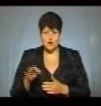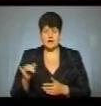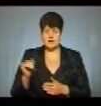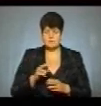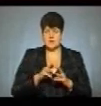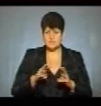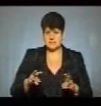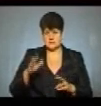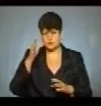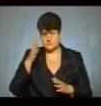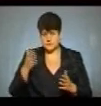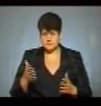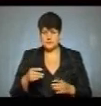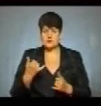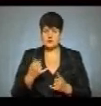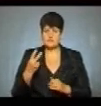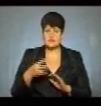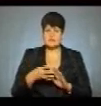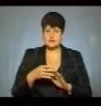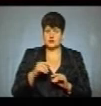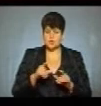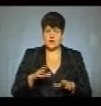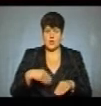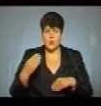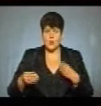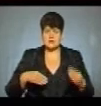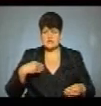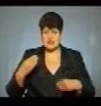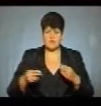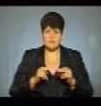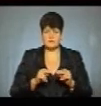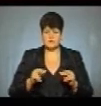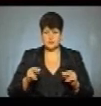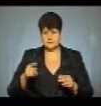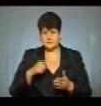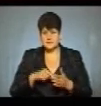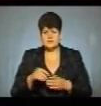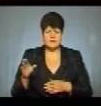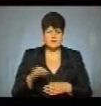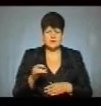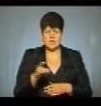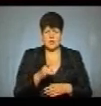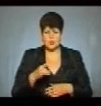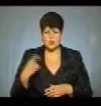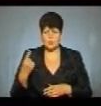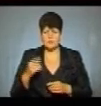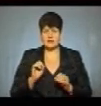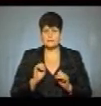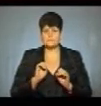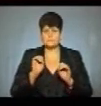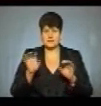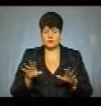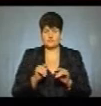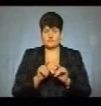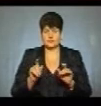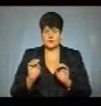науки. Сьогодні у 29-й школі Тернополя їх роздали освітянам міста та усіх районів області, які відвезуть набори до шкіл. Про